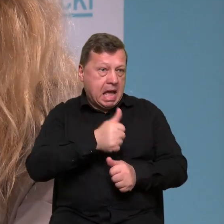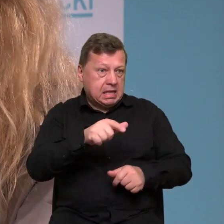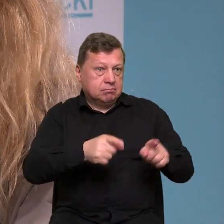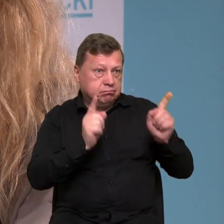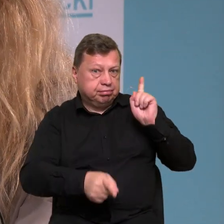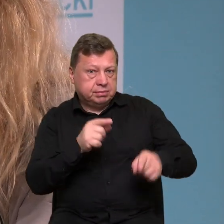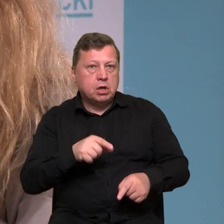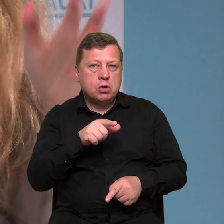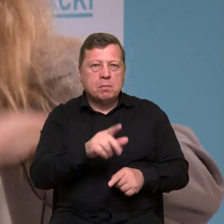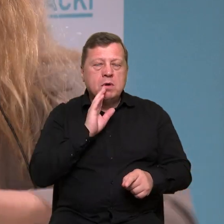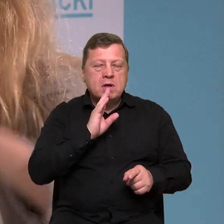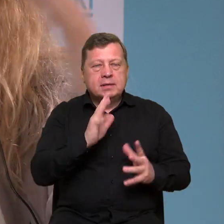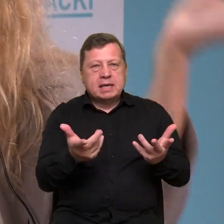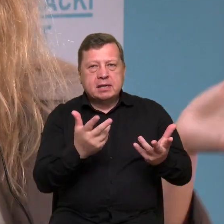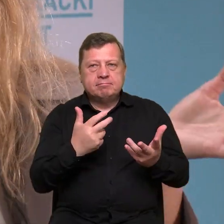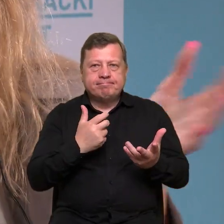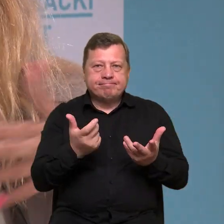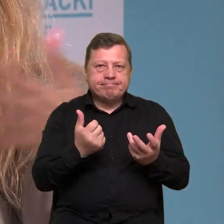te ponure były podkreślone.